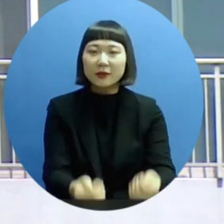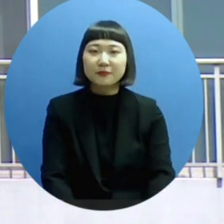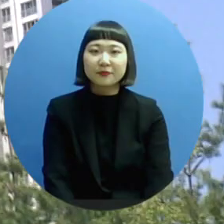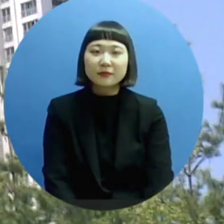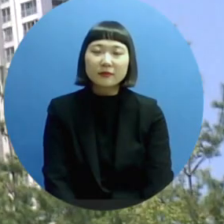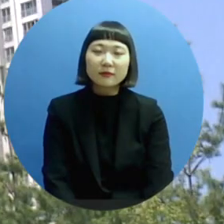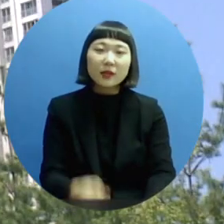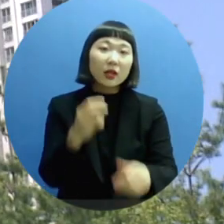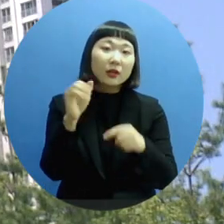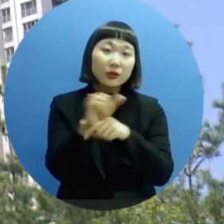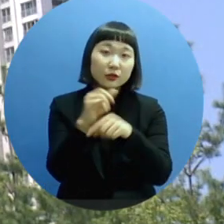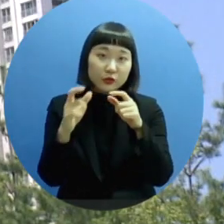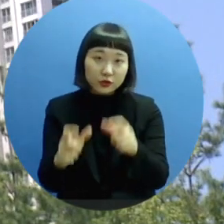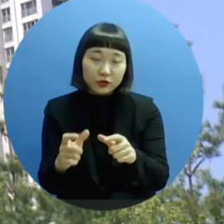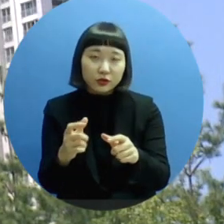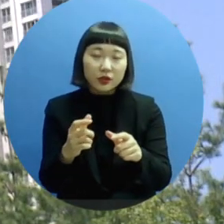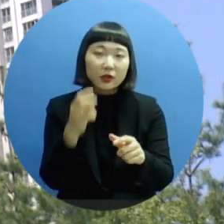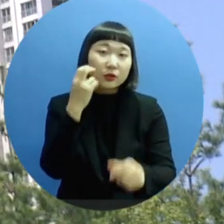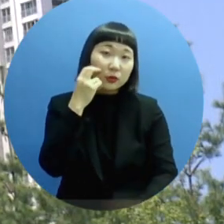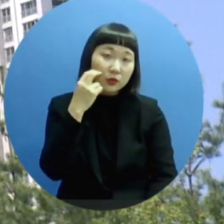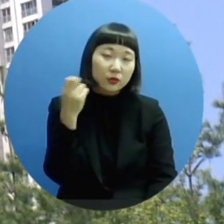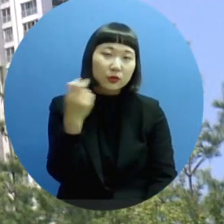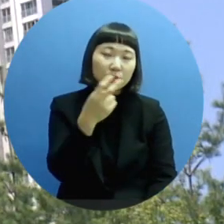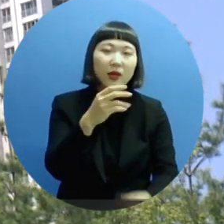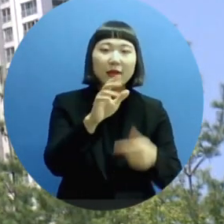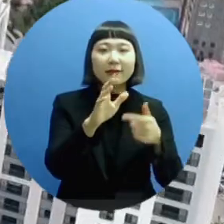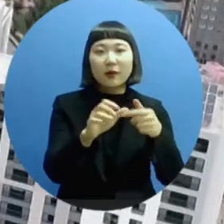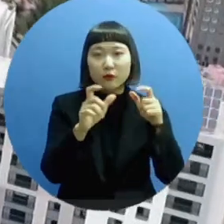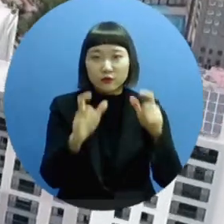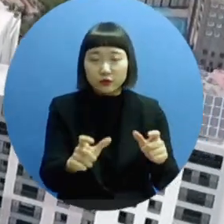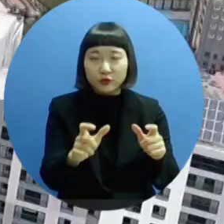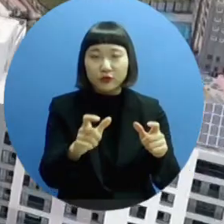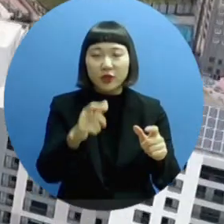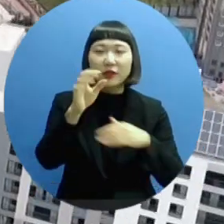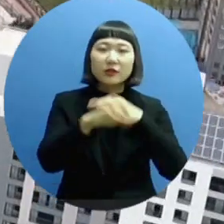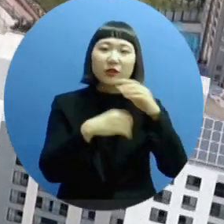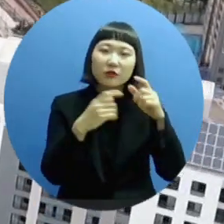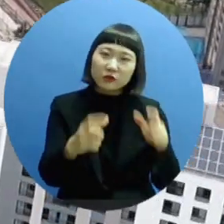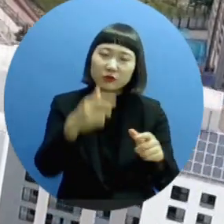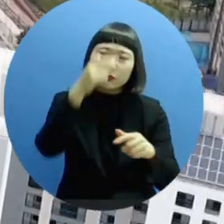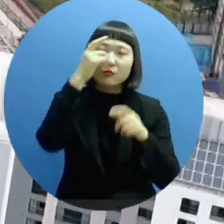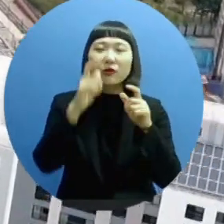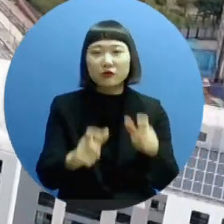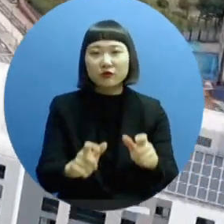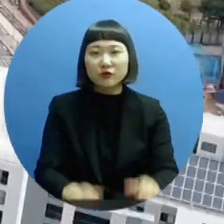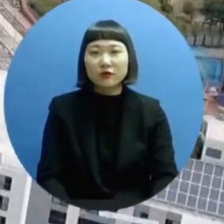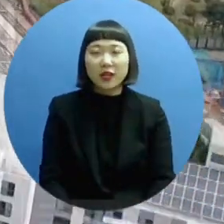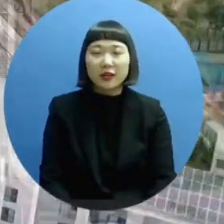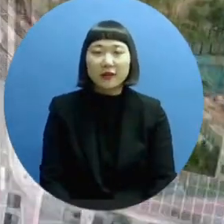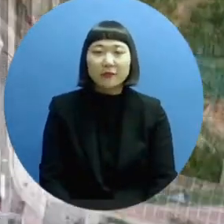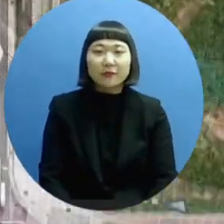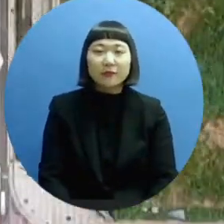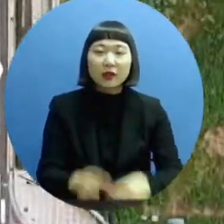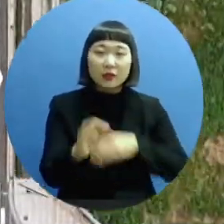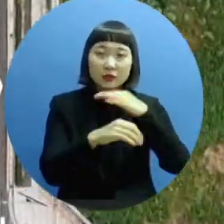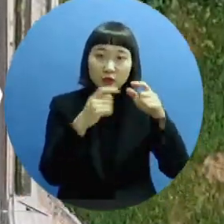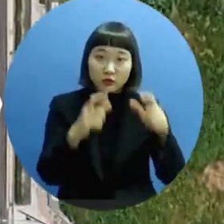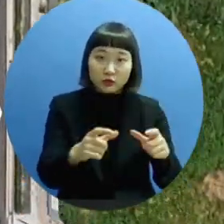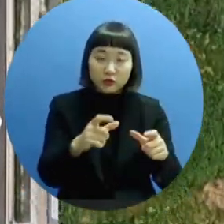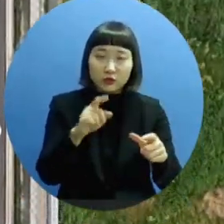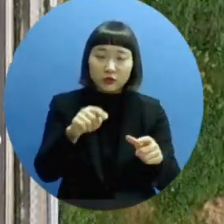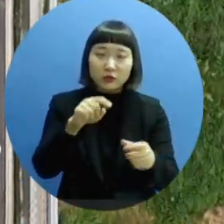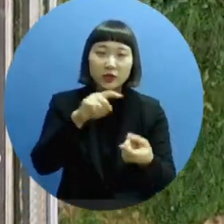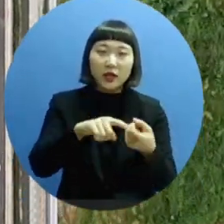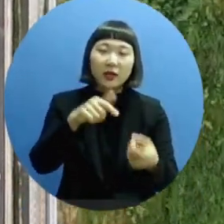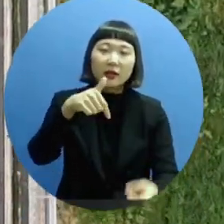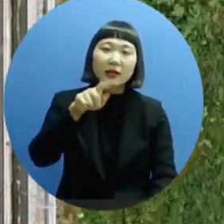남동구와 부평구, 서구도 하락세를 이어갔습니다. 서구의 경우 연수구 송도와 같이 입주 물량이 많은 가정동과